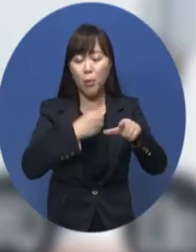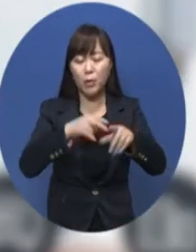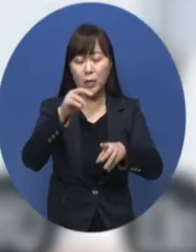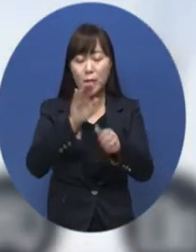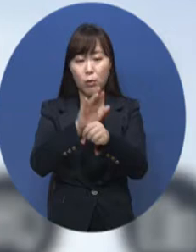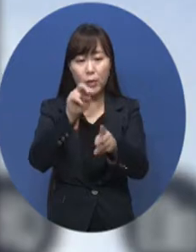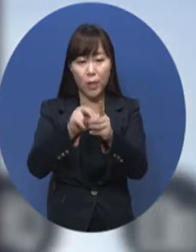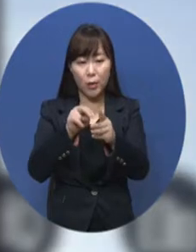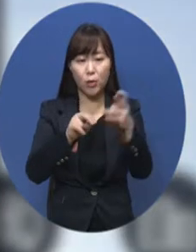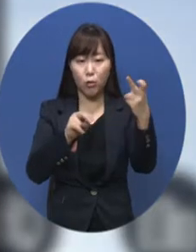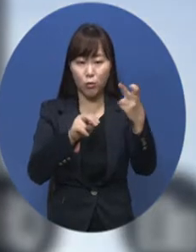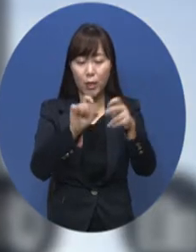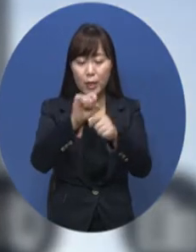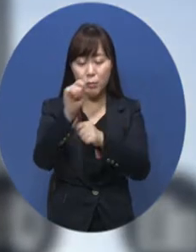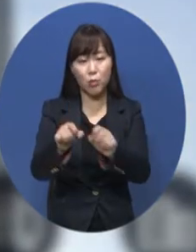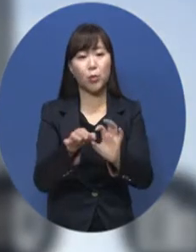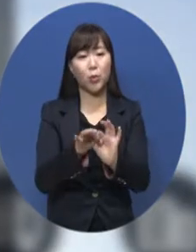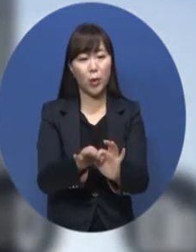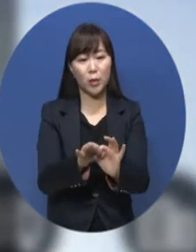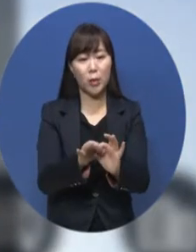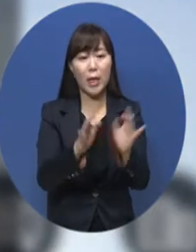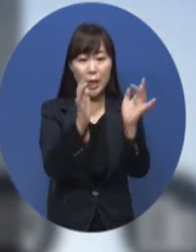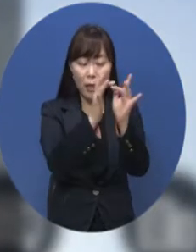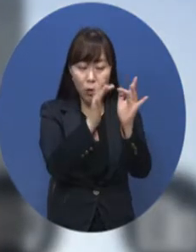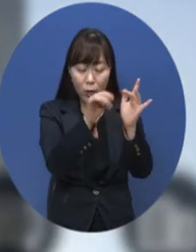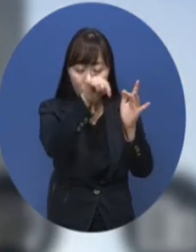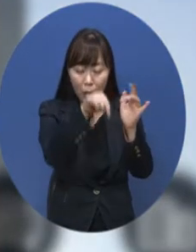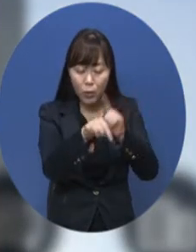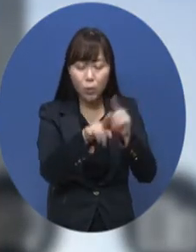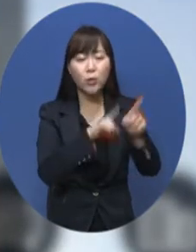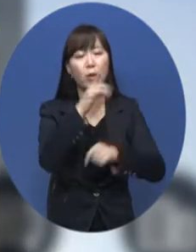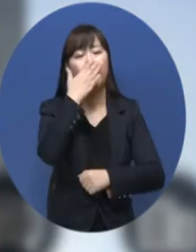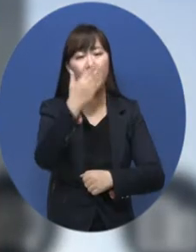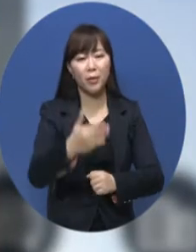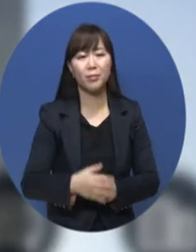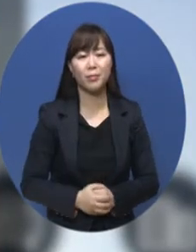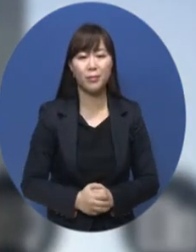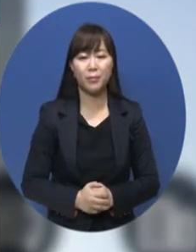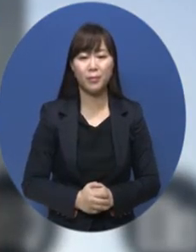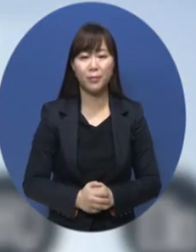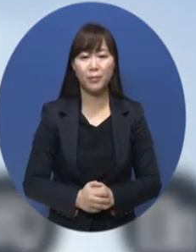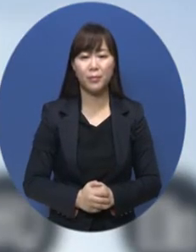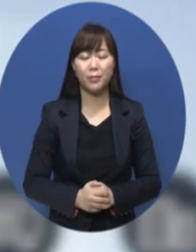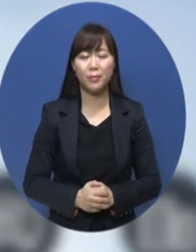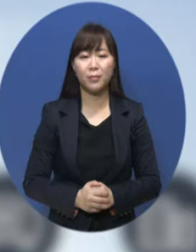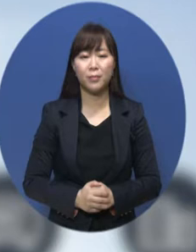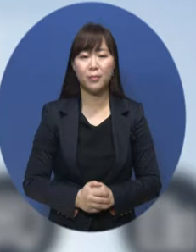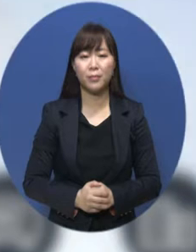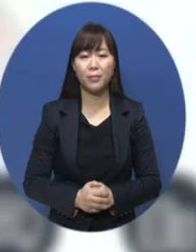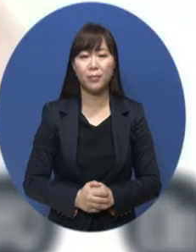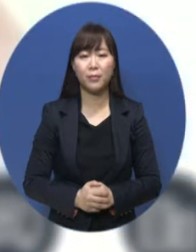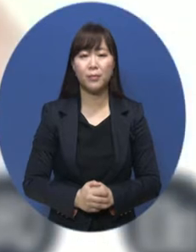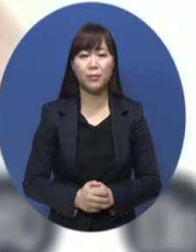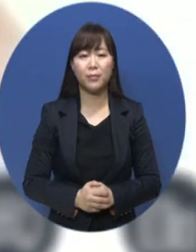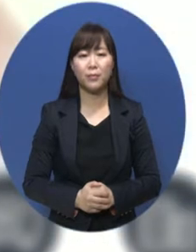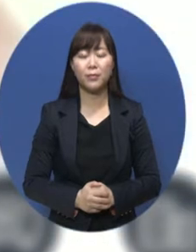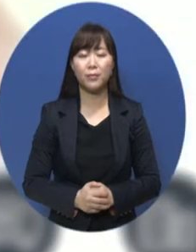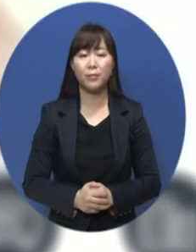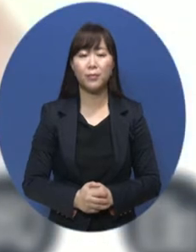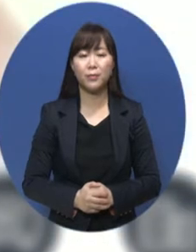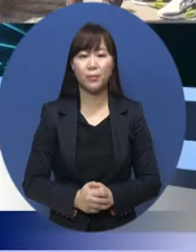서민복지지원센터 12개 지부를 통해서 온라인으로도 신청할 수 있습니다. 복지TV 경기방송